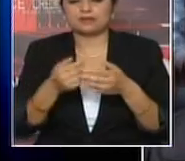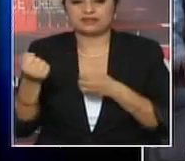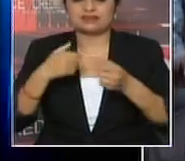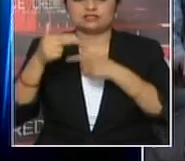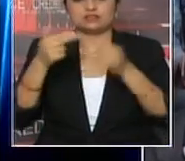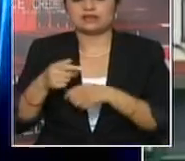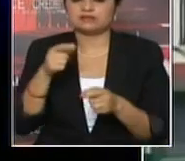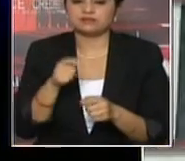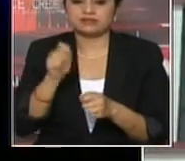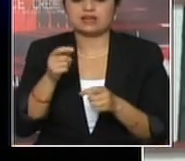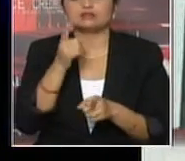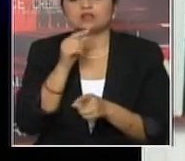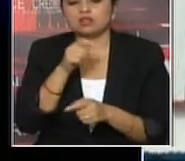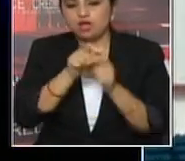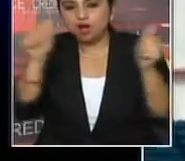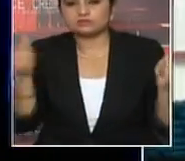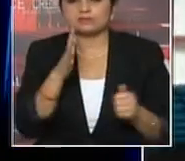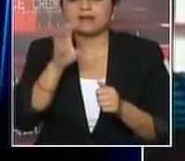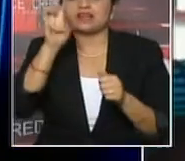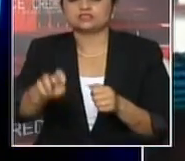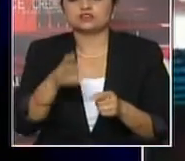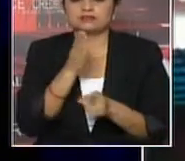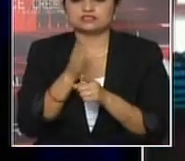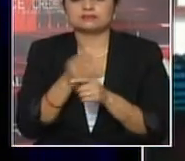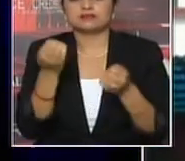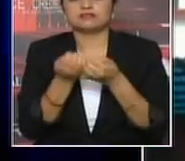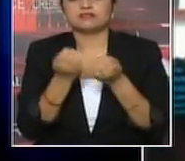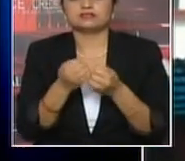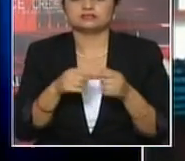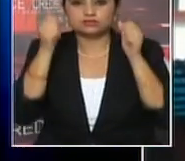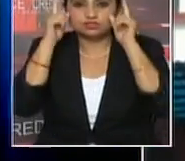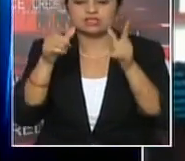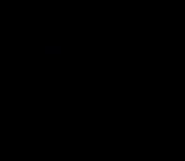कानुनअनुसार 5,000 जरिवानादेखि इजाजत रद्दसम्म गरिदिने चेतावनी दिएको छ।